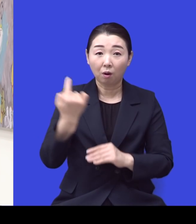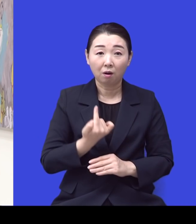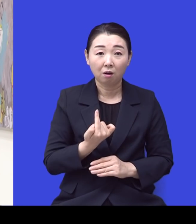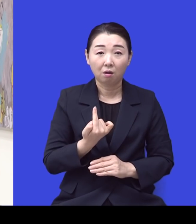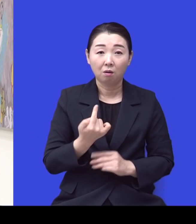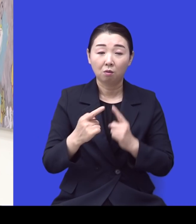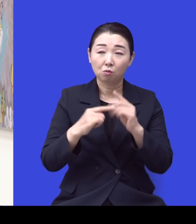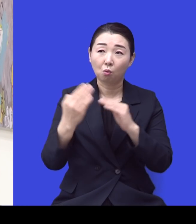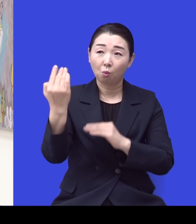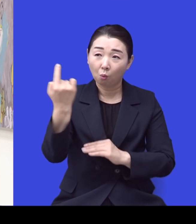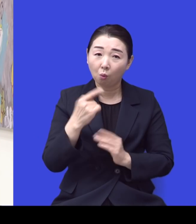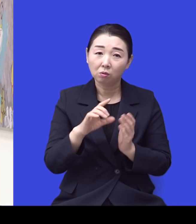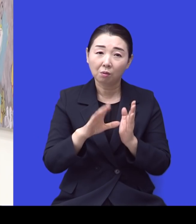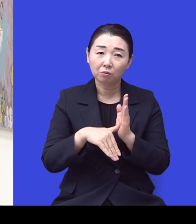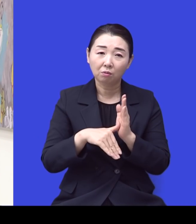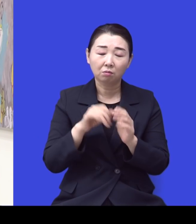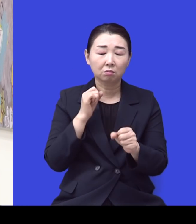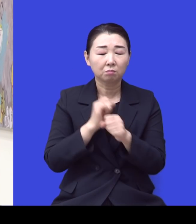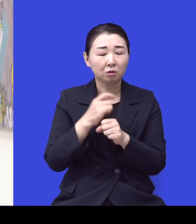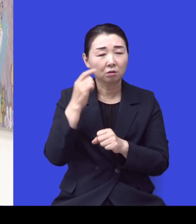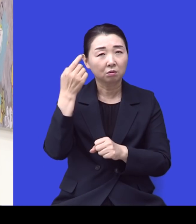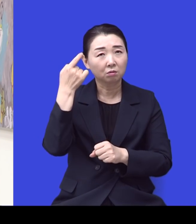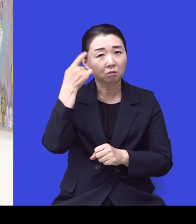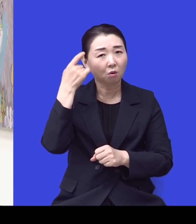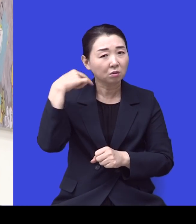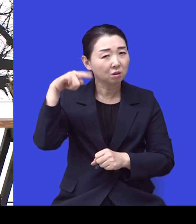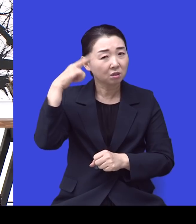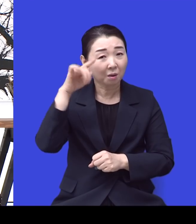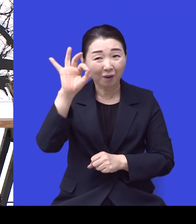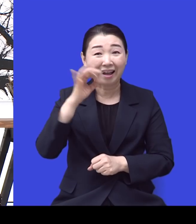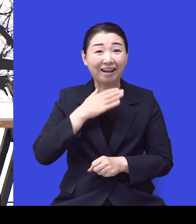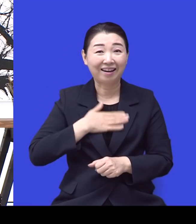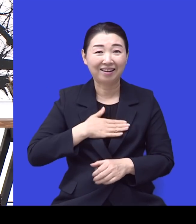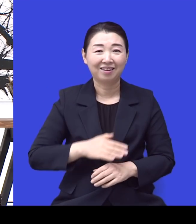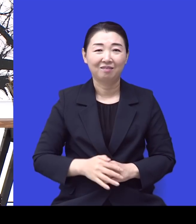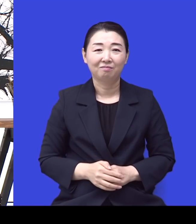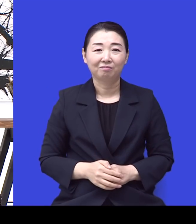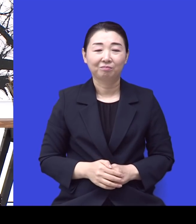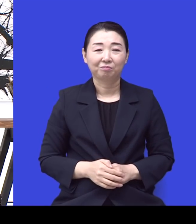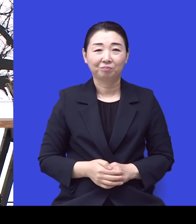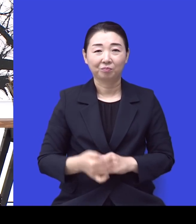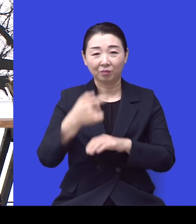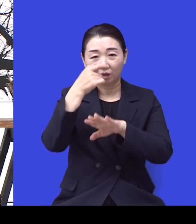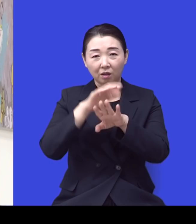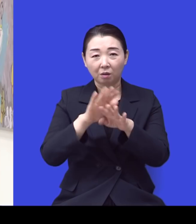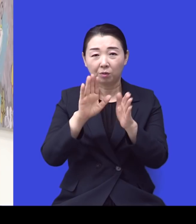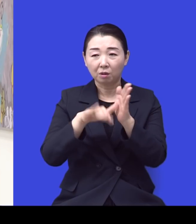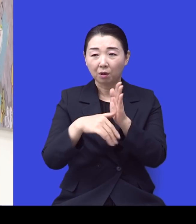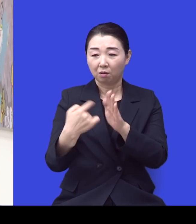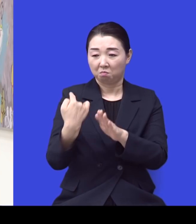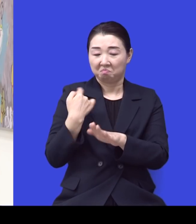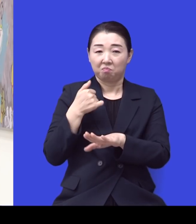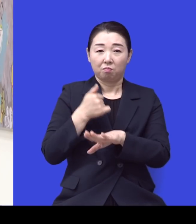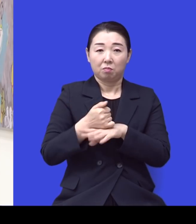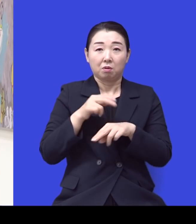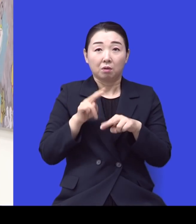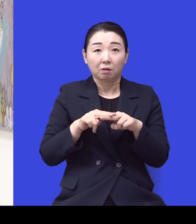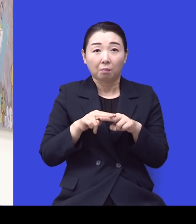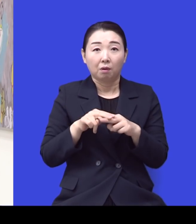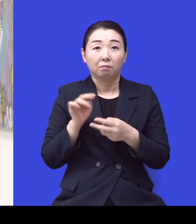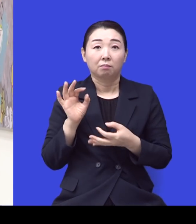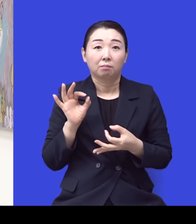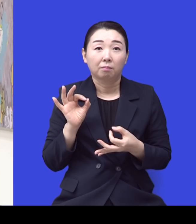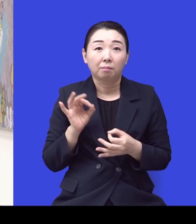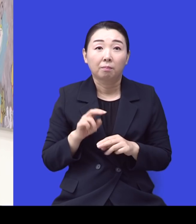근데 네. 나올 때부터 이미 정신이 이상하다는 걸 보면 알잖아요. 예, 예, 예. 근데 예배 시간마다 뒤에 앉아서 예. 가만히